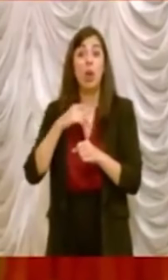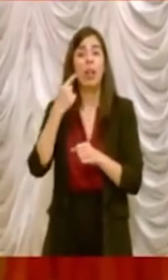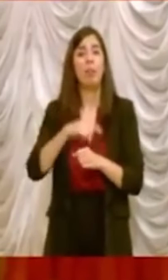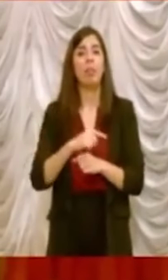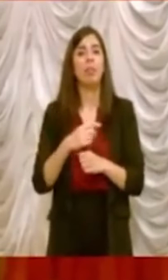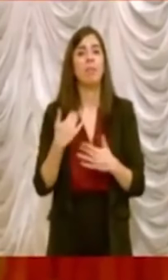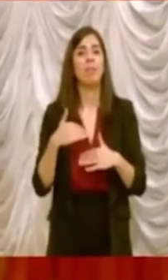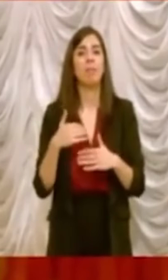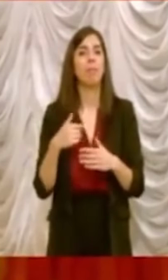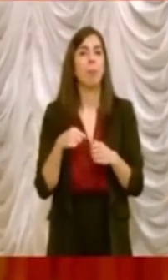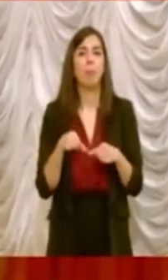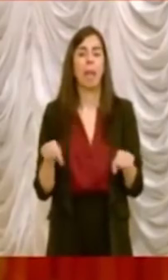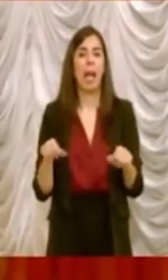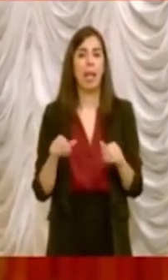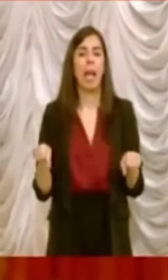fondamentale.